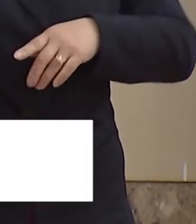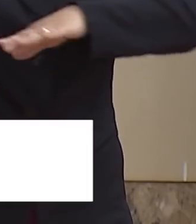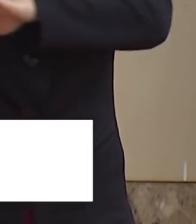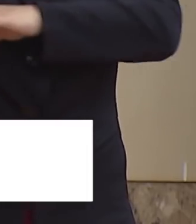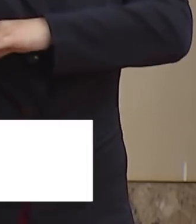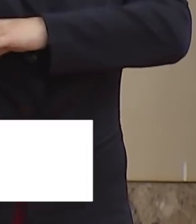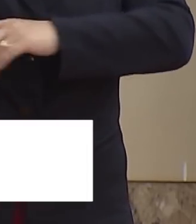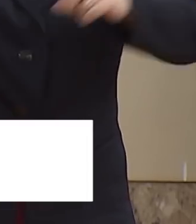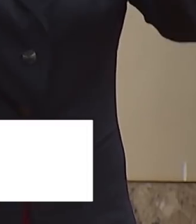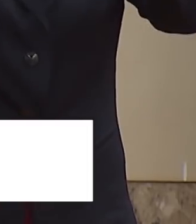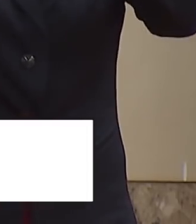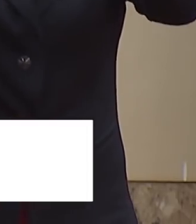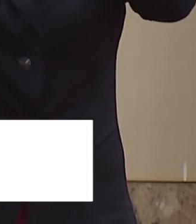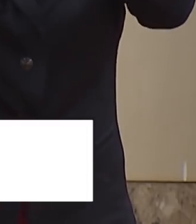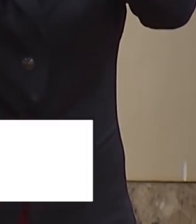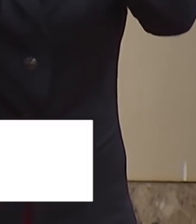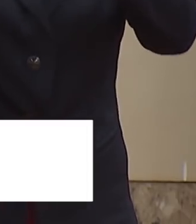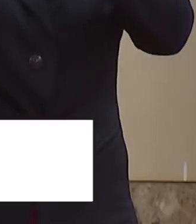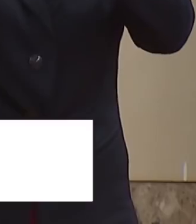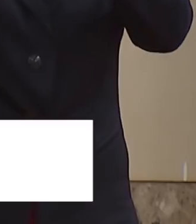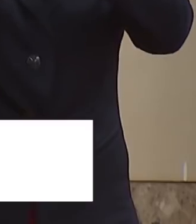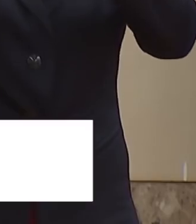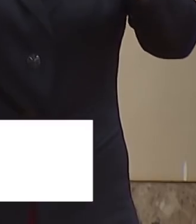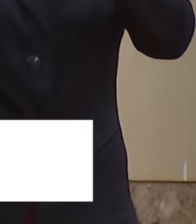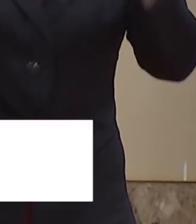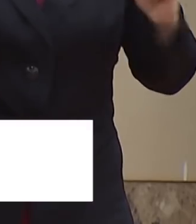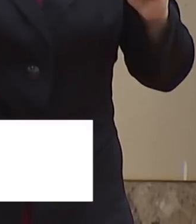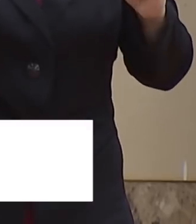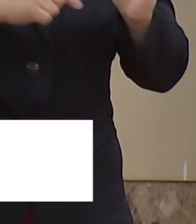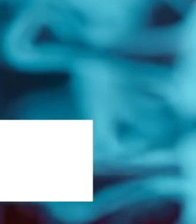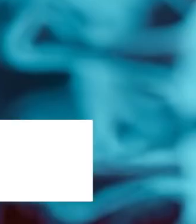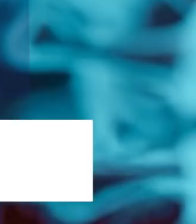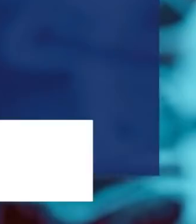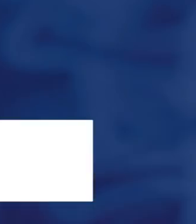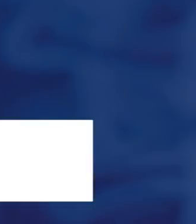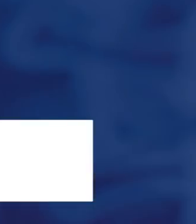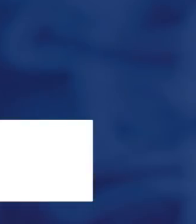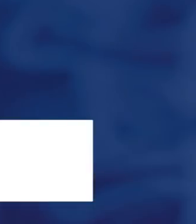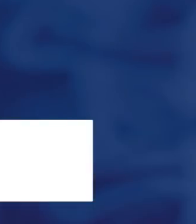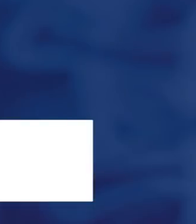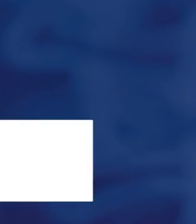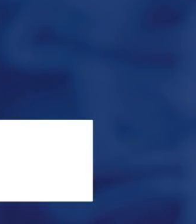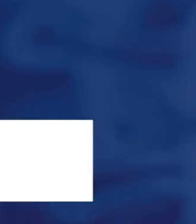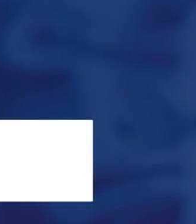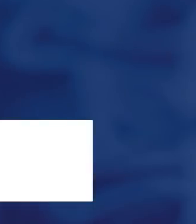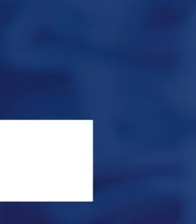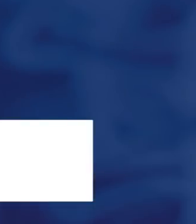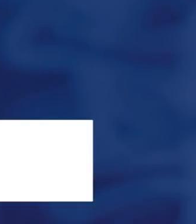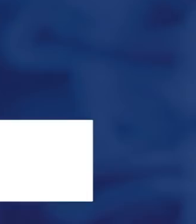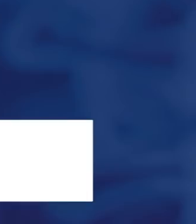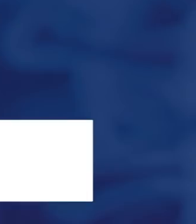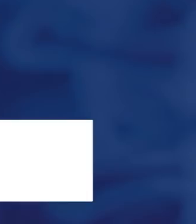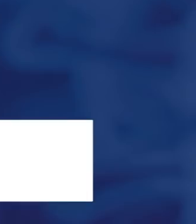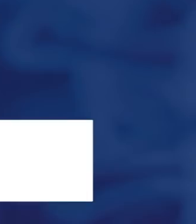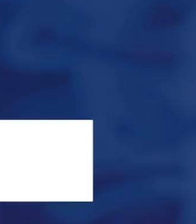газраас хязгаарлалтын дэглэмээ солируулах одоо арга хэмжээг бол авч байна. Дэлхийд дахин 25 сая хүн